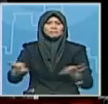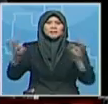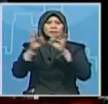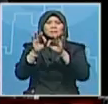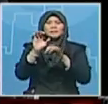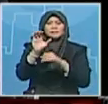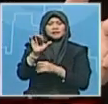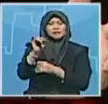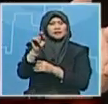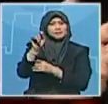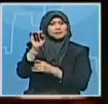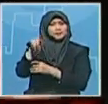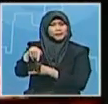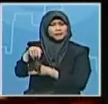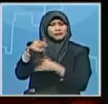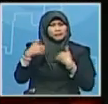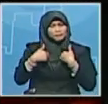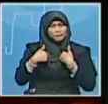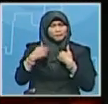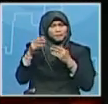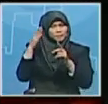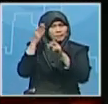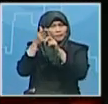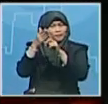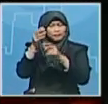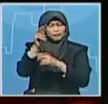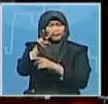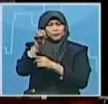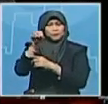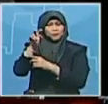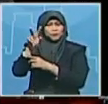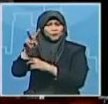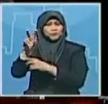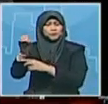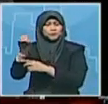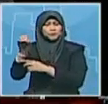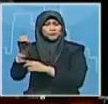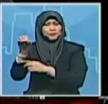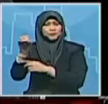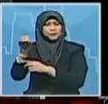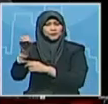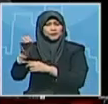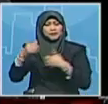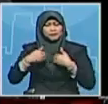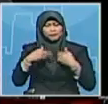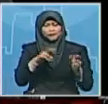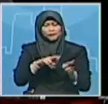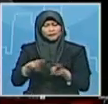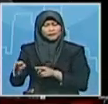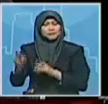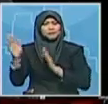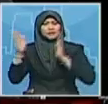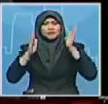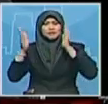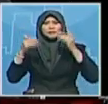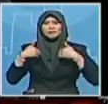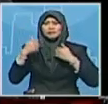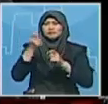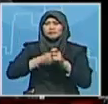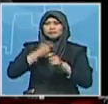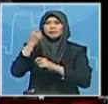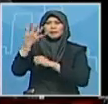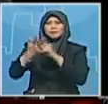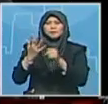ini ada tempoh rollout plan sasarannya? Dia sehingga 2020. Kita ada macam rancangan Malaysia juga. Tiap 5 tahun kita